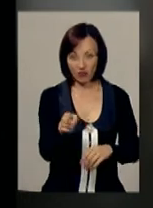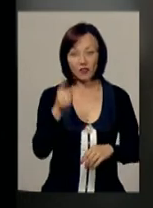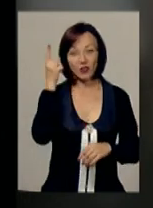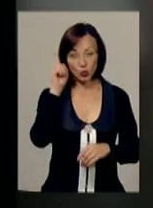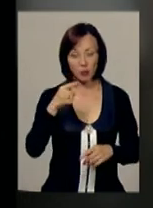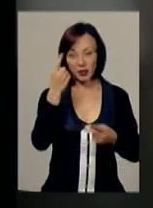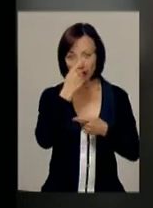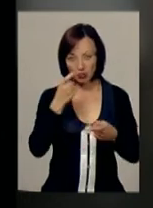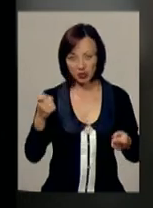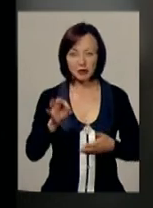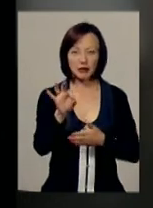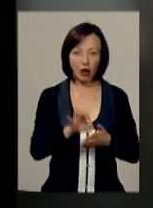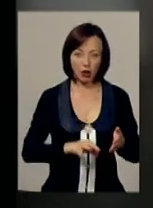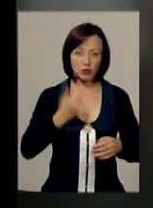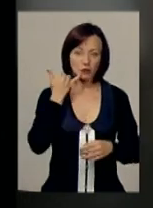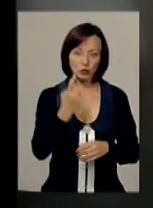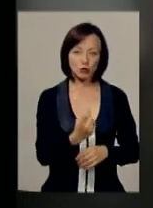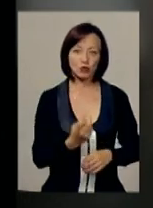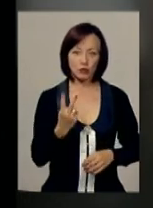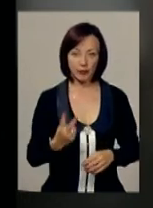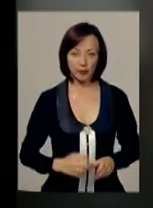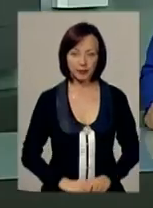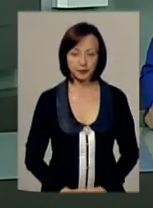інформація стосовно втікача, негайно телефонуйте на 102.